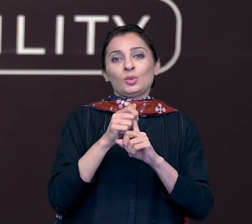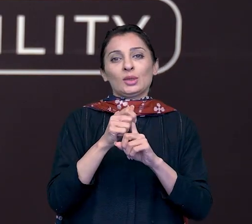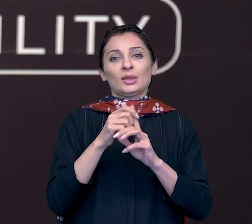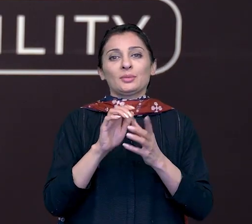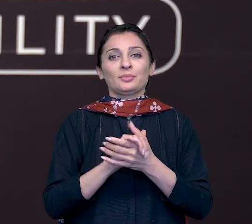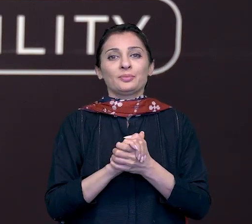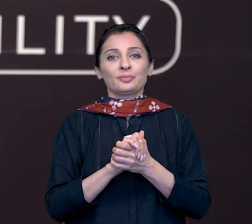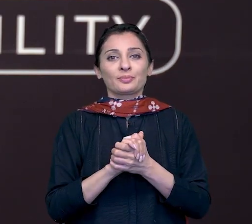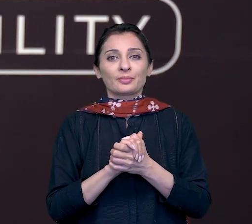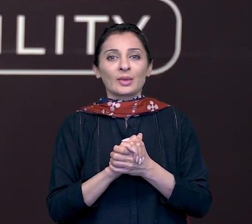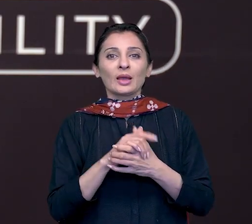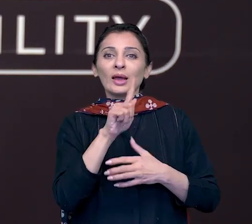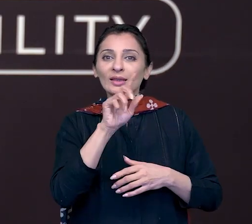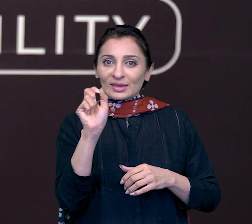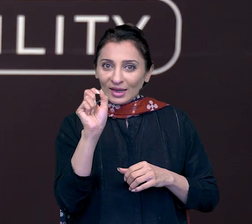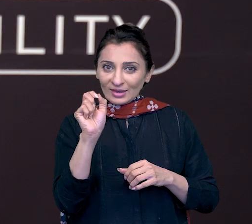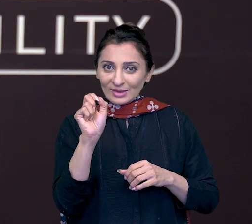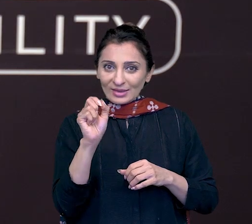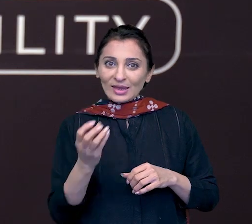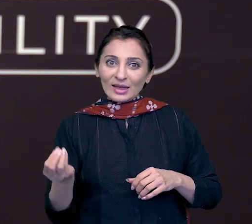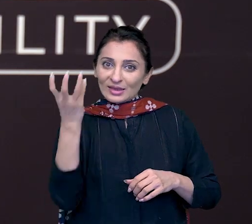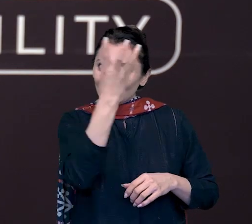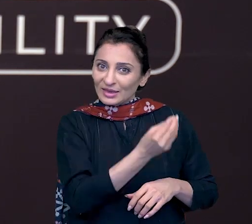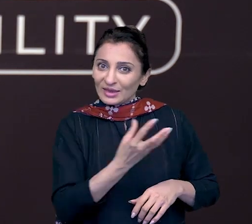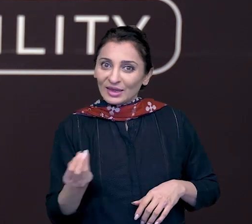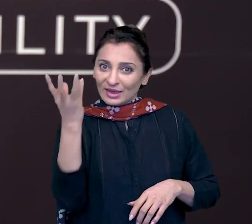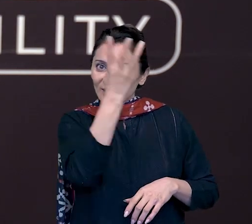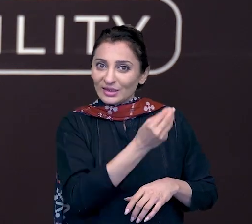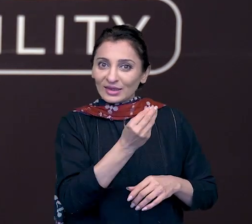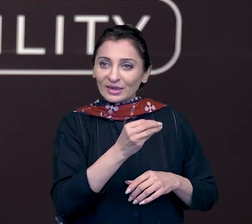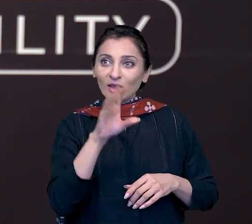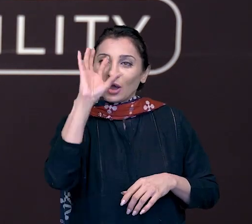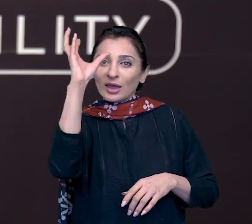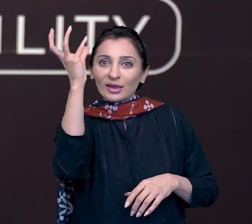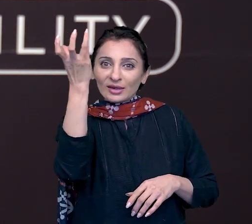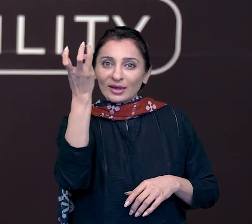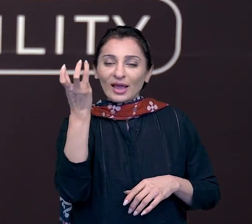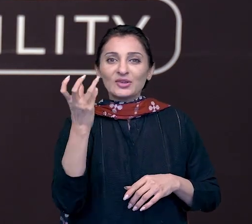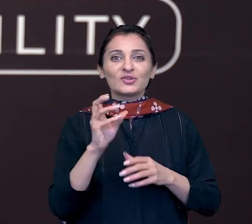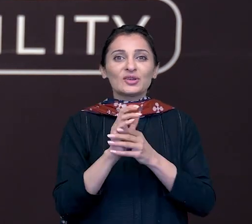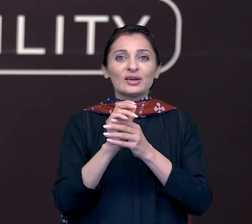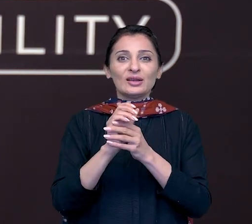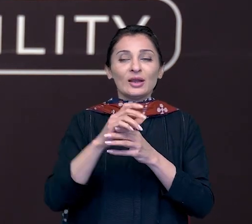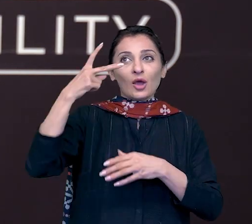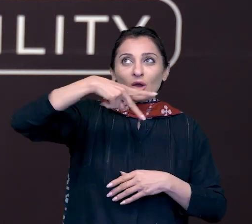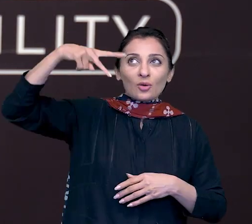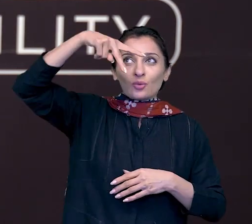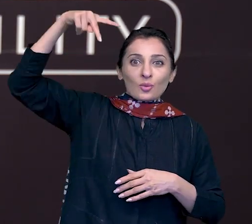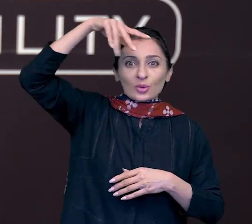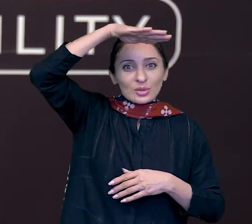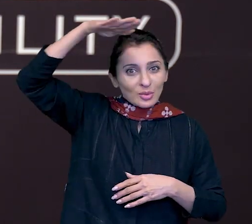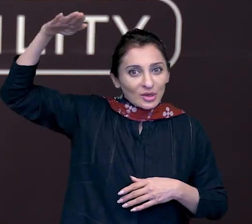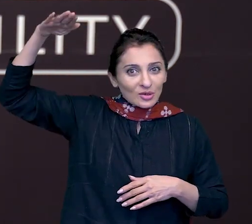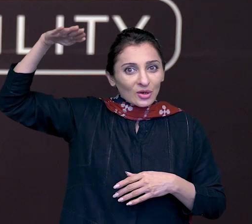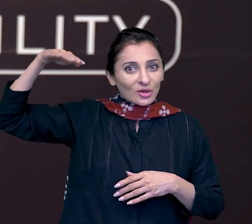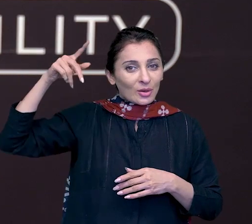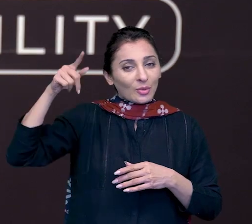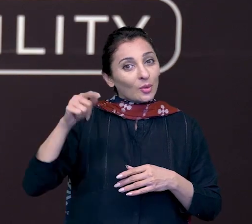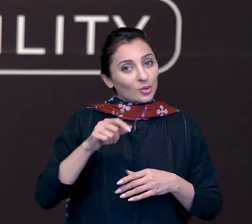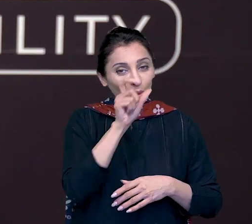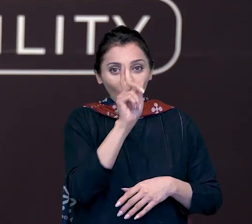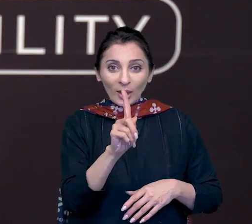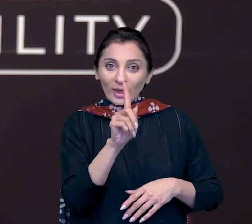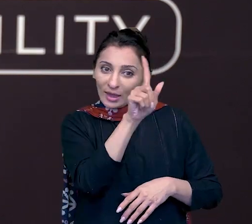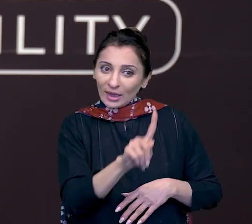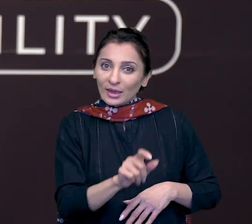چاہیے. یہ 2 ریکوائرمنٹس ہیں آپ کی, اور آپ کو آبویسلی پیشنیٹ ہونا چاہیے اسپیس ایکسپلوریشن کو لے کے. وہ 10 دن کے لیے